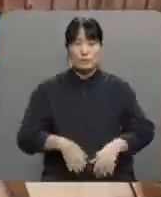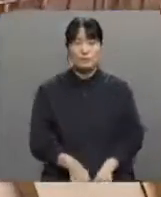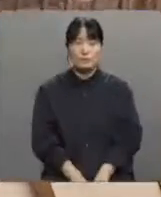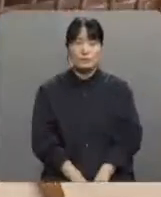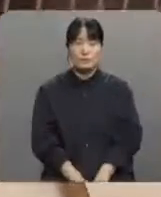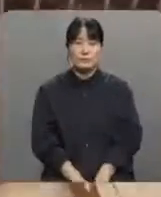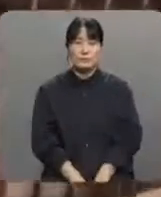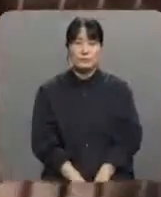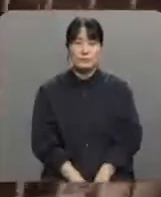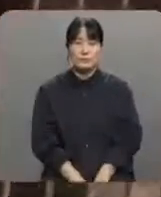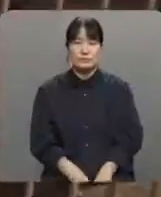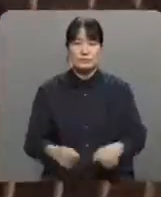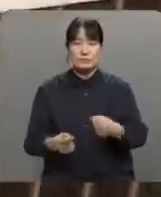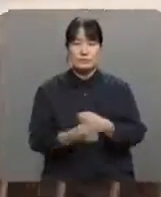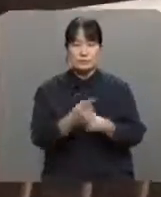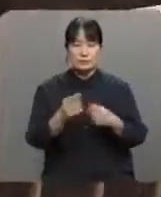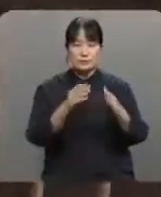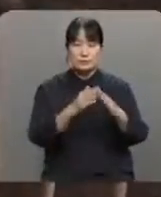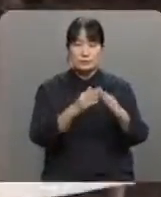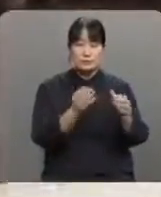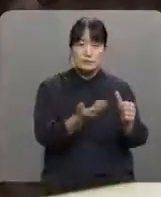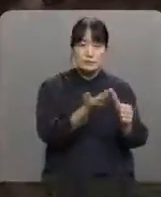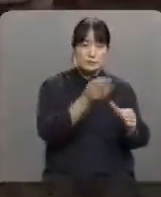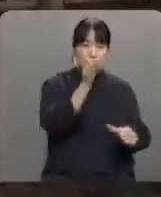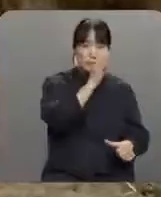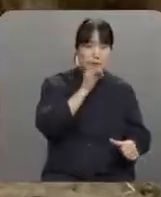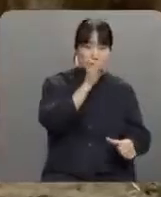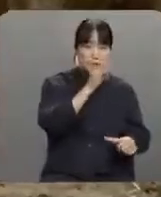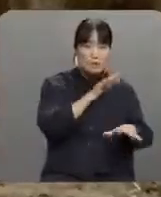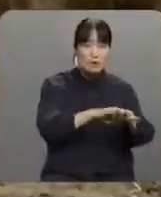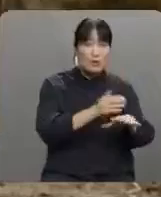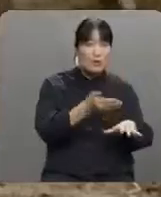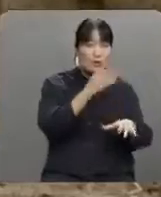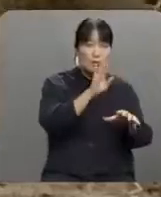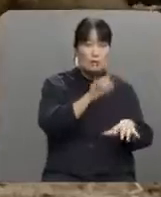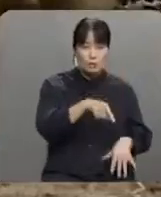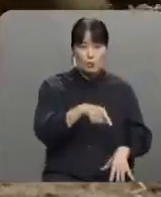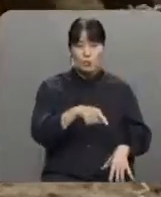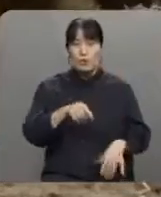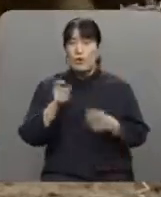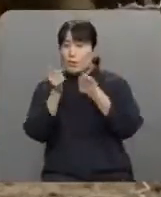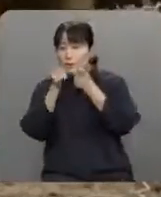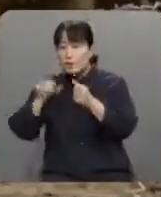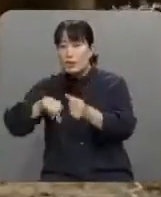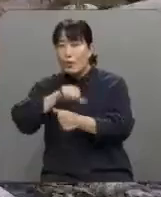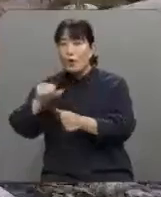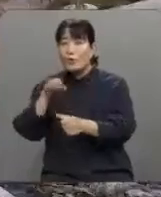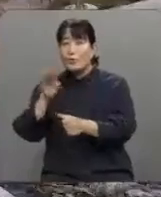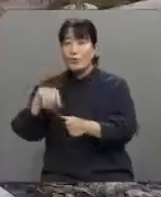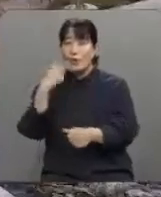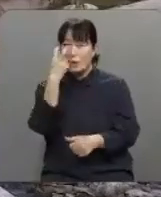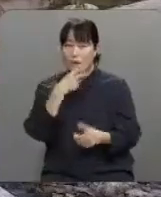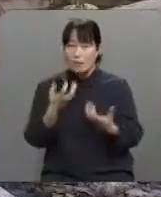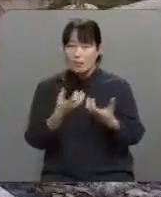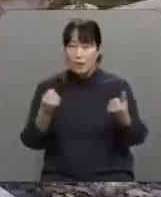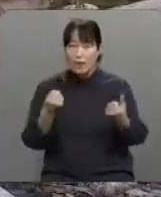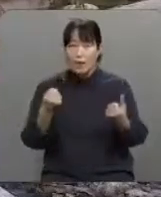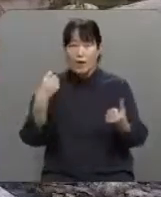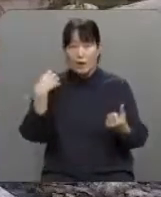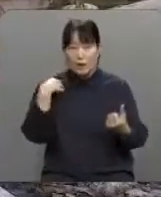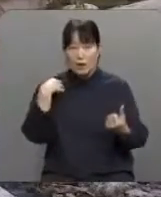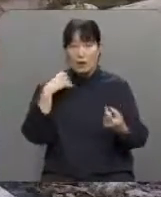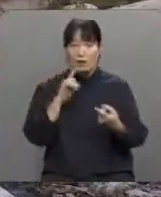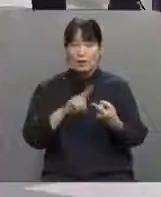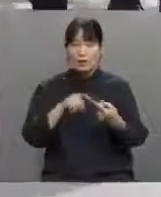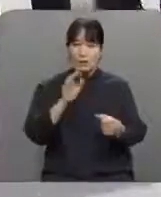같습니다. 이 밖에 집돼지는 농림축산식품부가 야생 멧돼지는 환경부가 관리하는 이원화된 방역 체계도 잘못됐다는